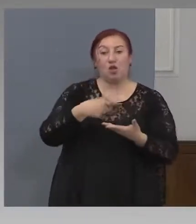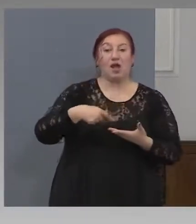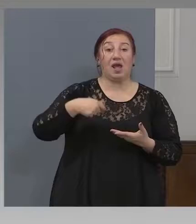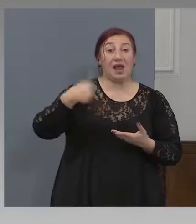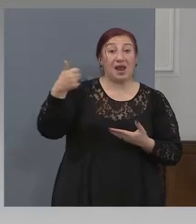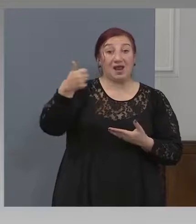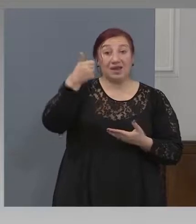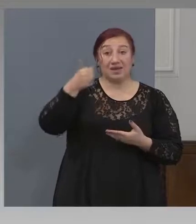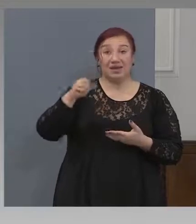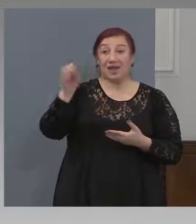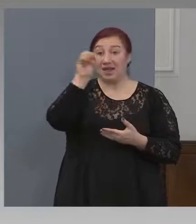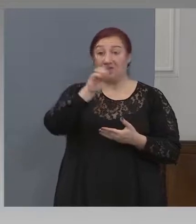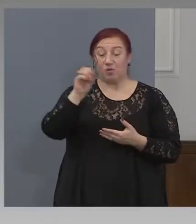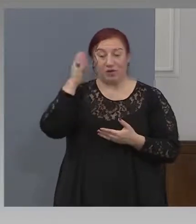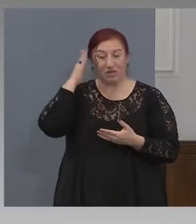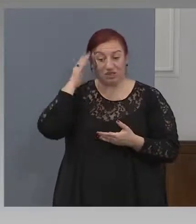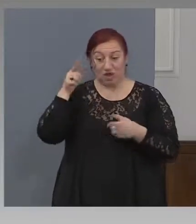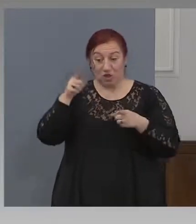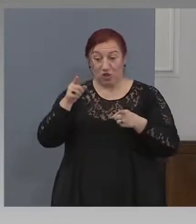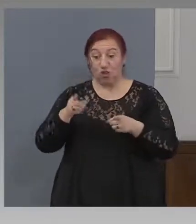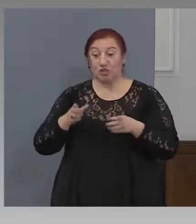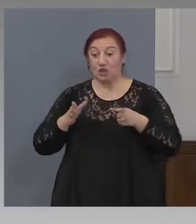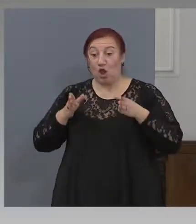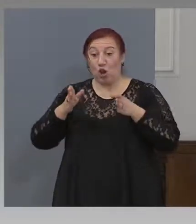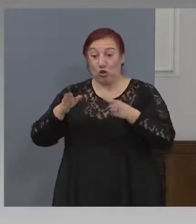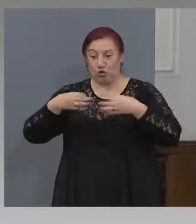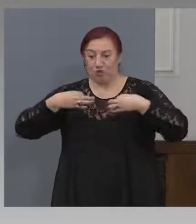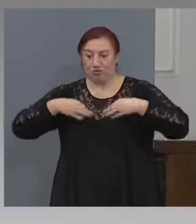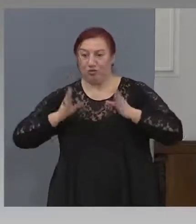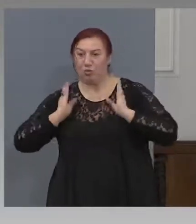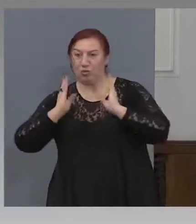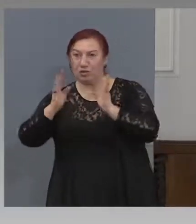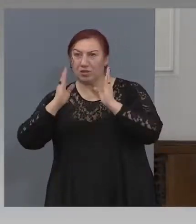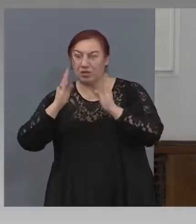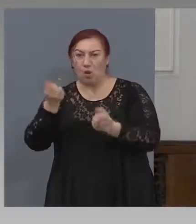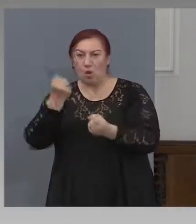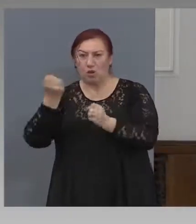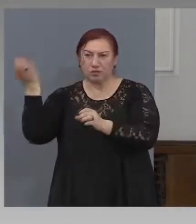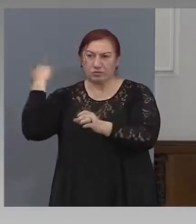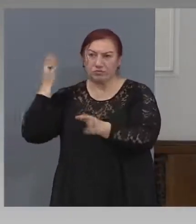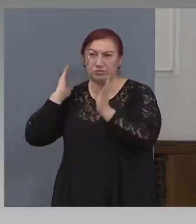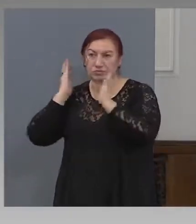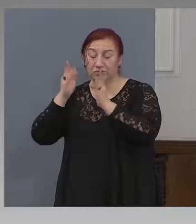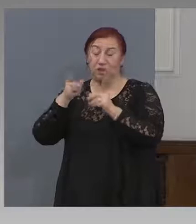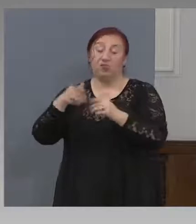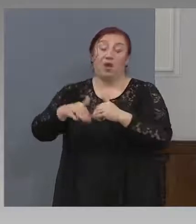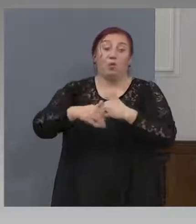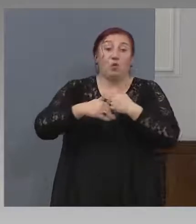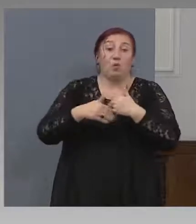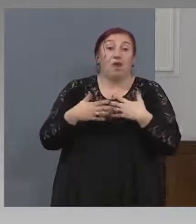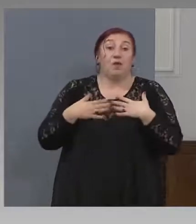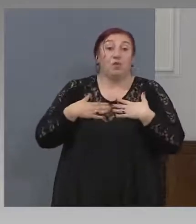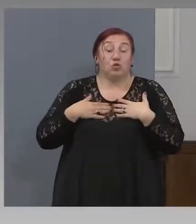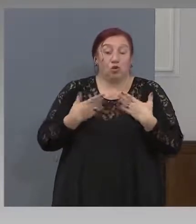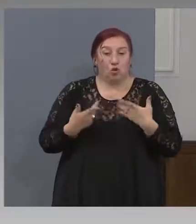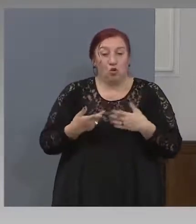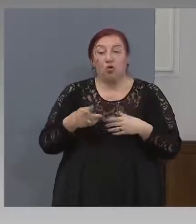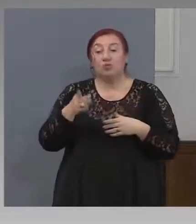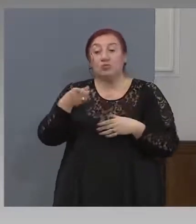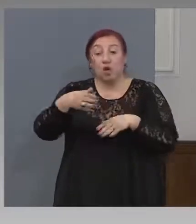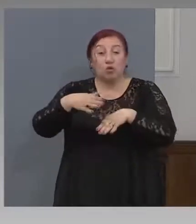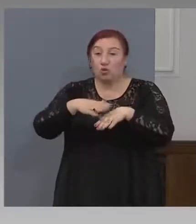този осигурен зелен коридор ни помогна много. И друго доказателство, освен че рафтовете